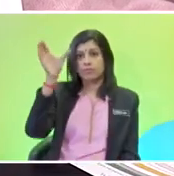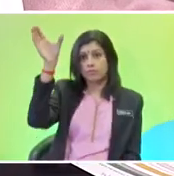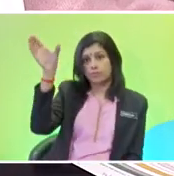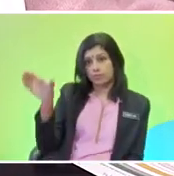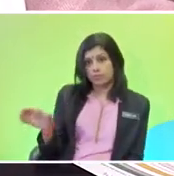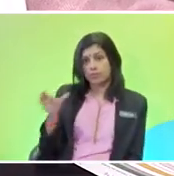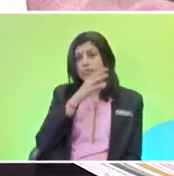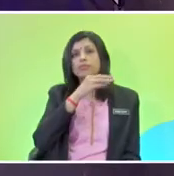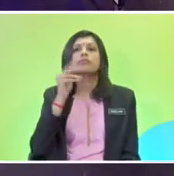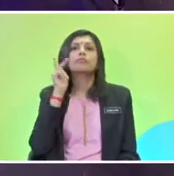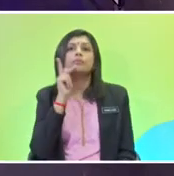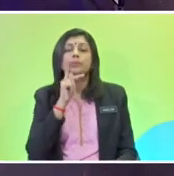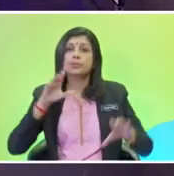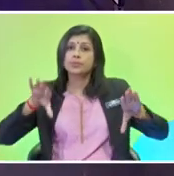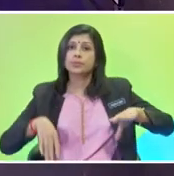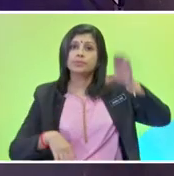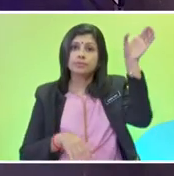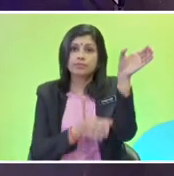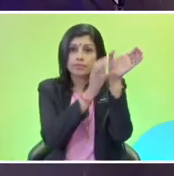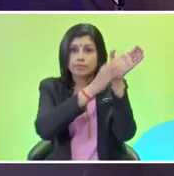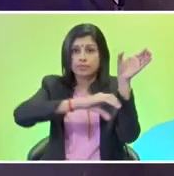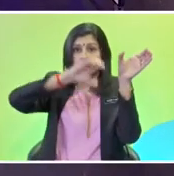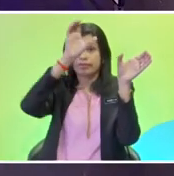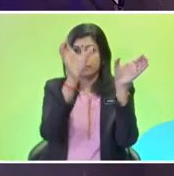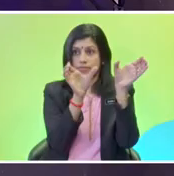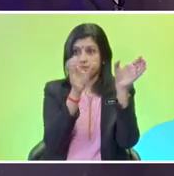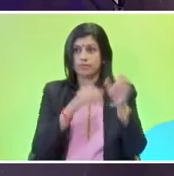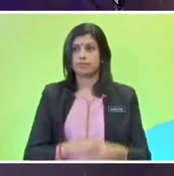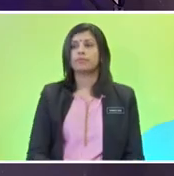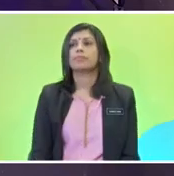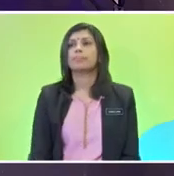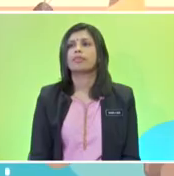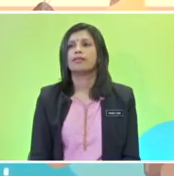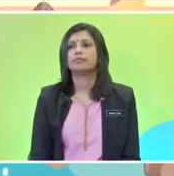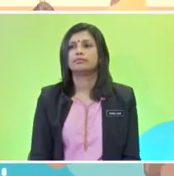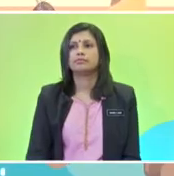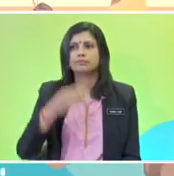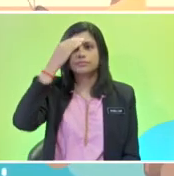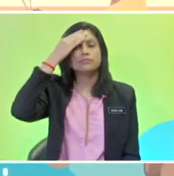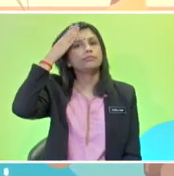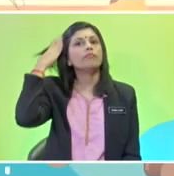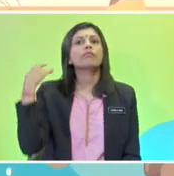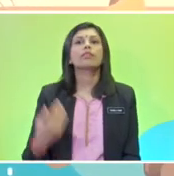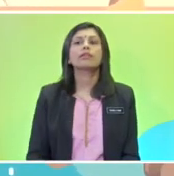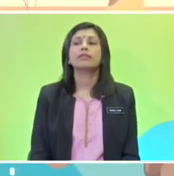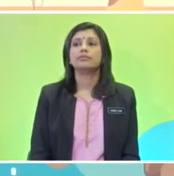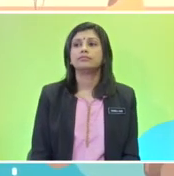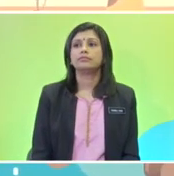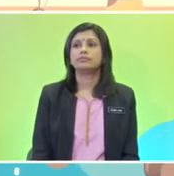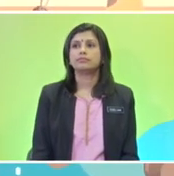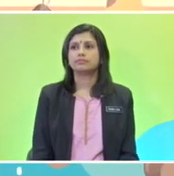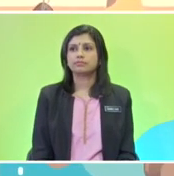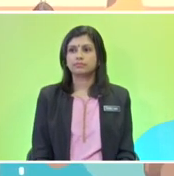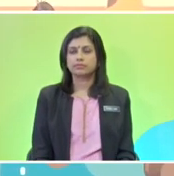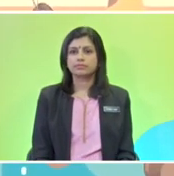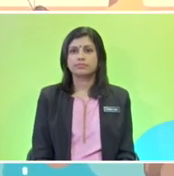Okey, syabas adik Tasnim. Okey. Dan okey, macam mana dengan adik Alif? Alif pun dah bersedia dengan jawapannya. Okey.